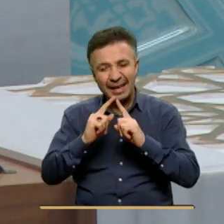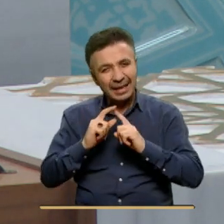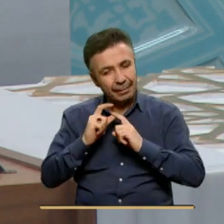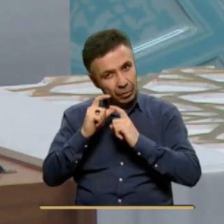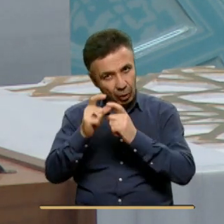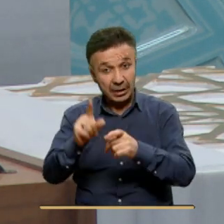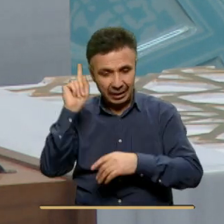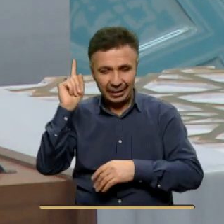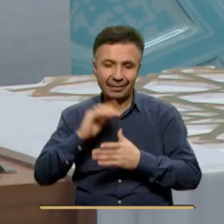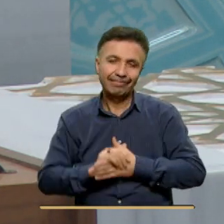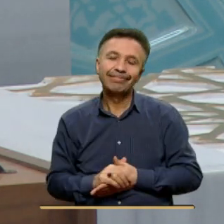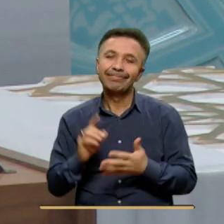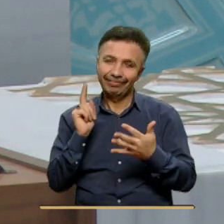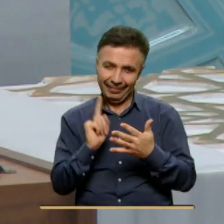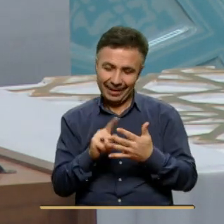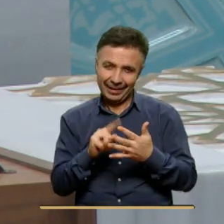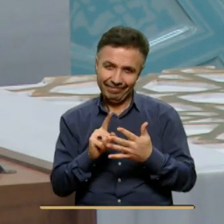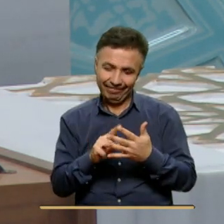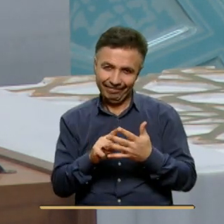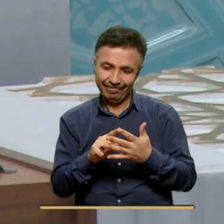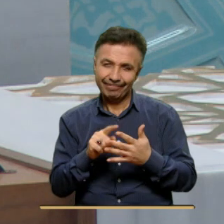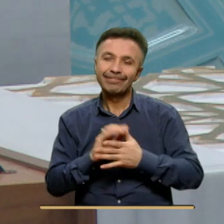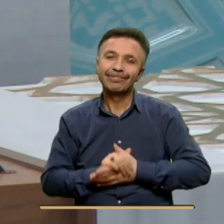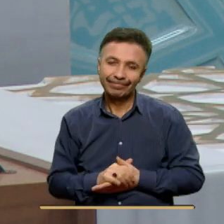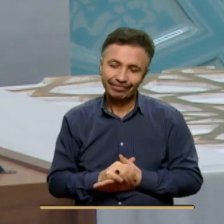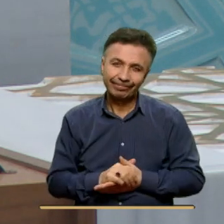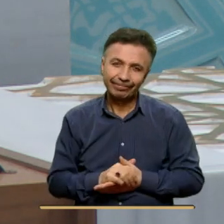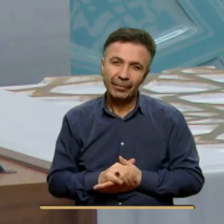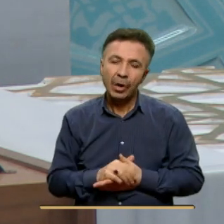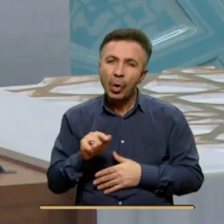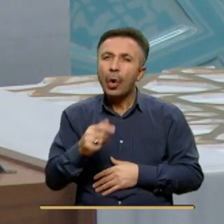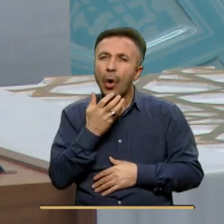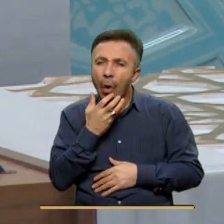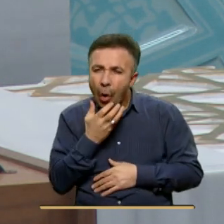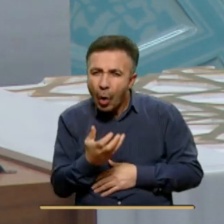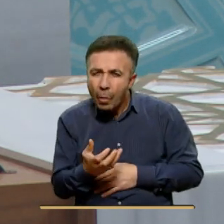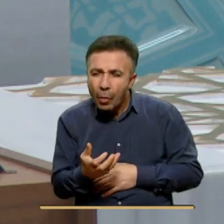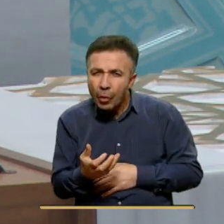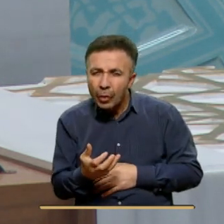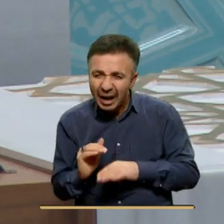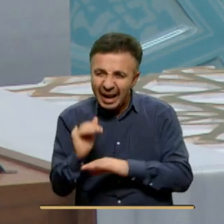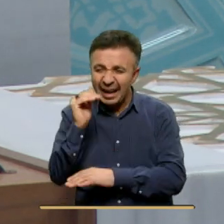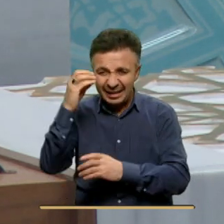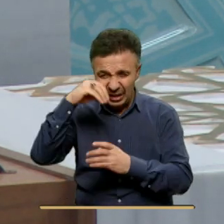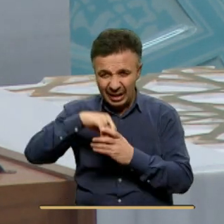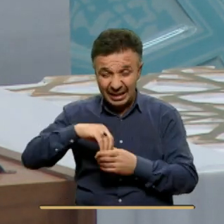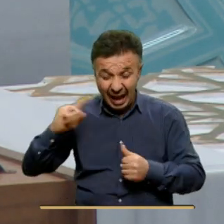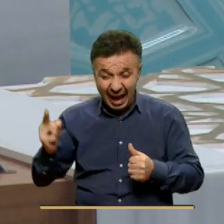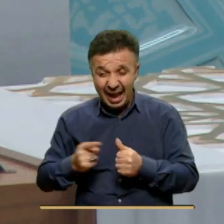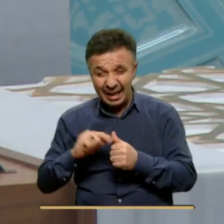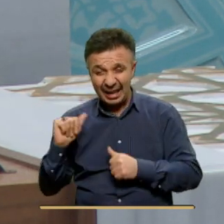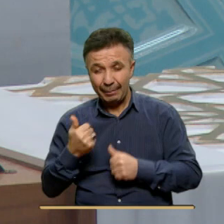an şebâbihi fîmâ eblâhu. O ömrün içerisinde en kıymetli olan